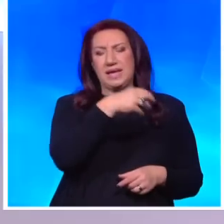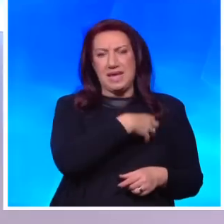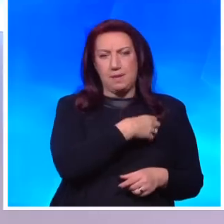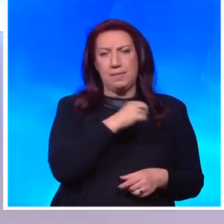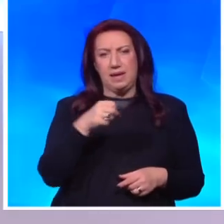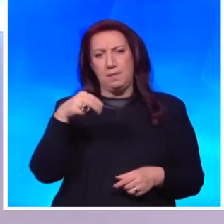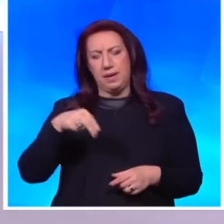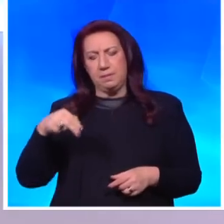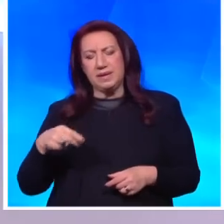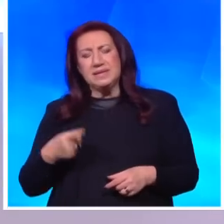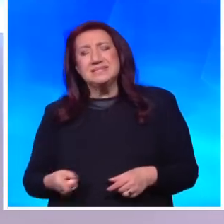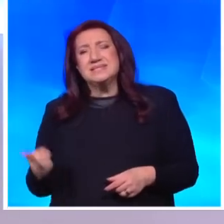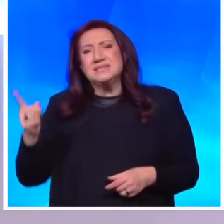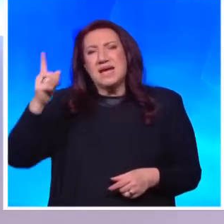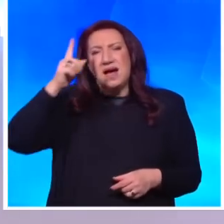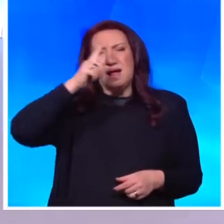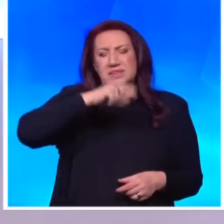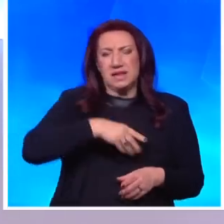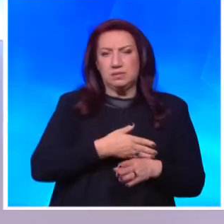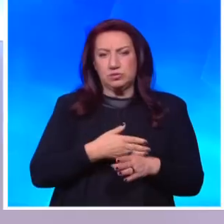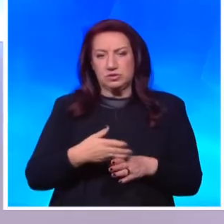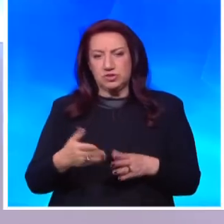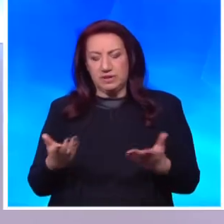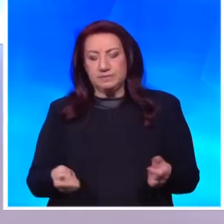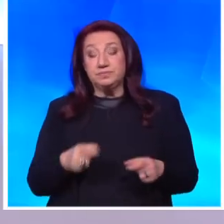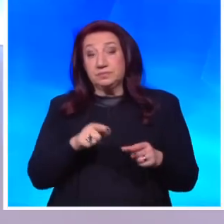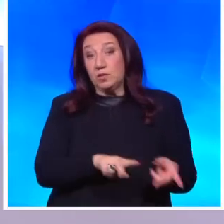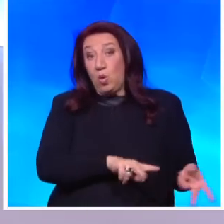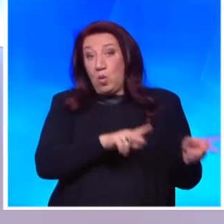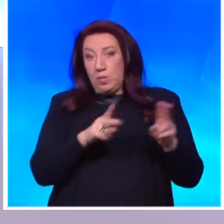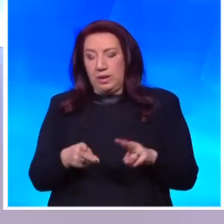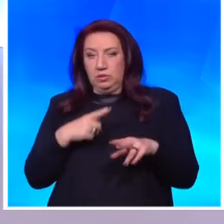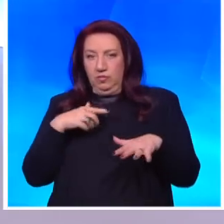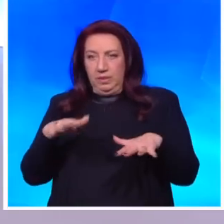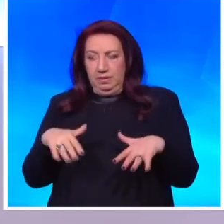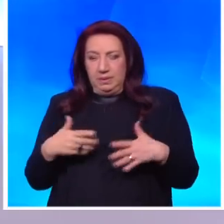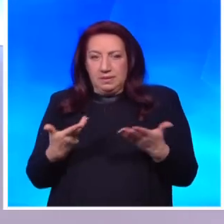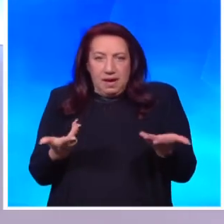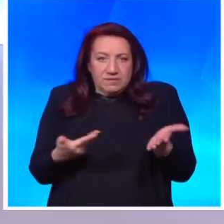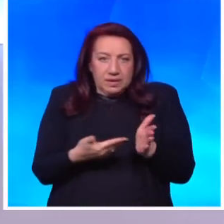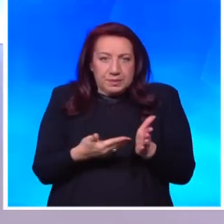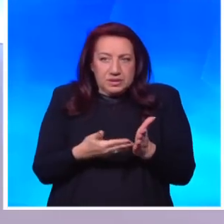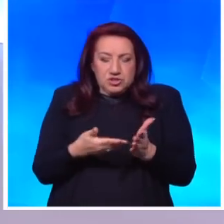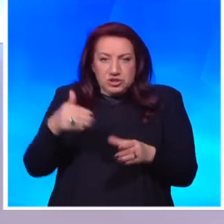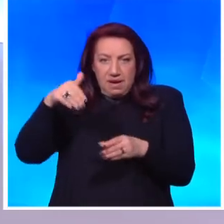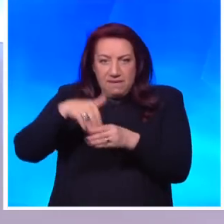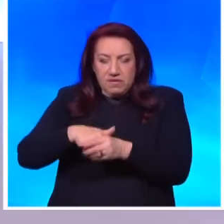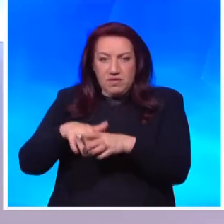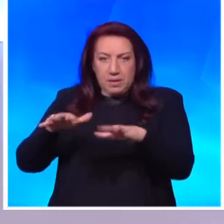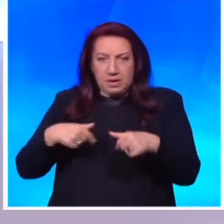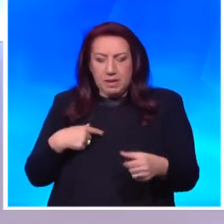Сега, обратно в пленарната зала. Коя е причината да станем свидетели на агресия, обиди и счупени очила? Въпрос към Варина Неткова. Добър